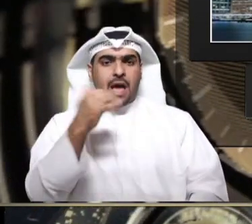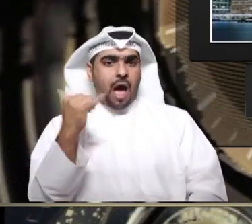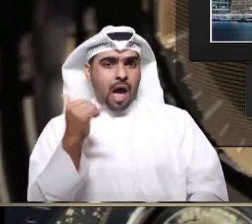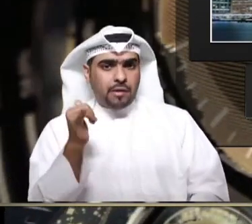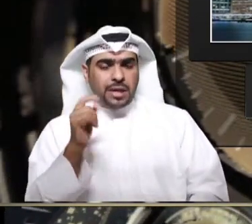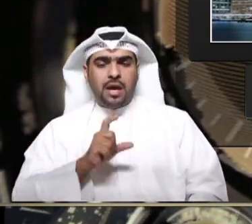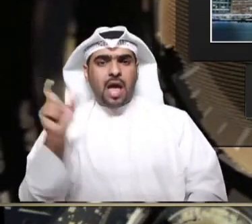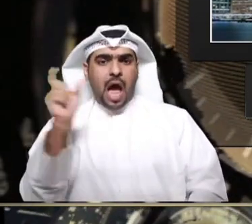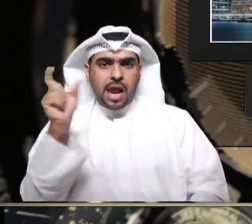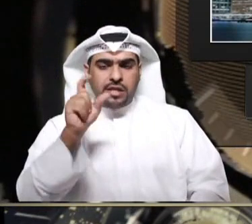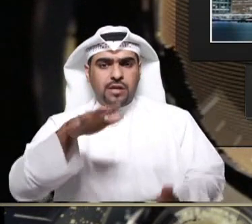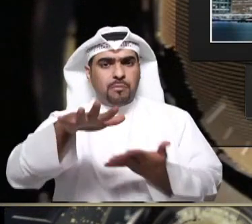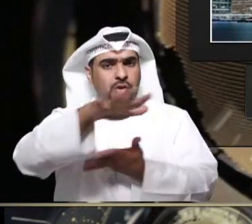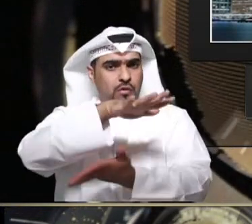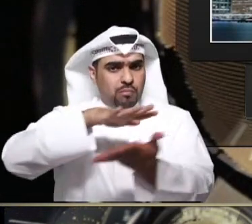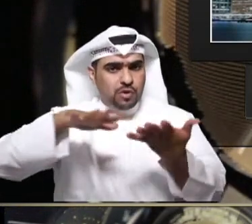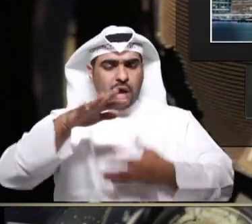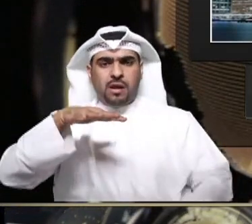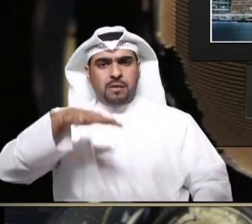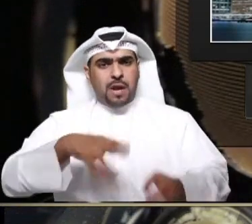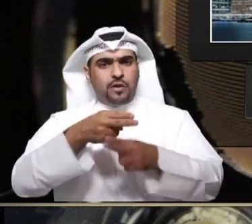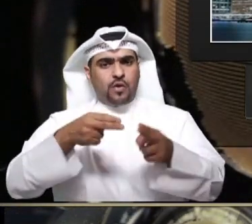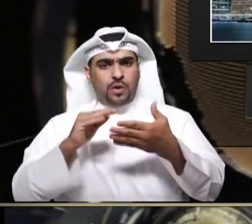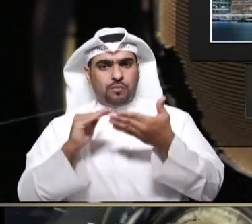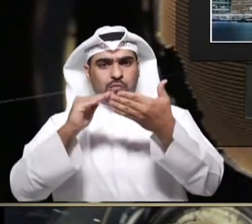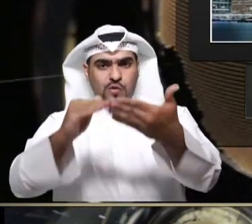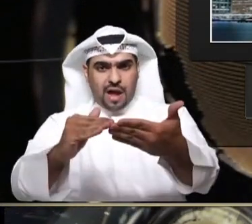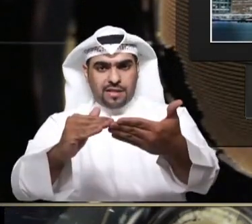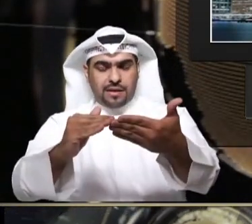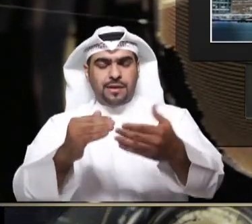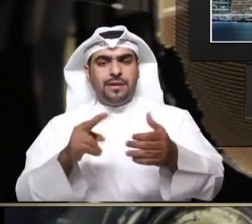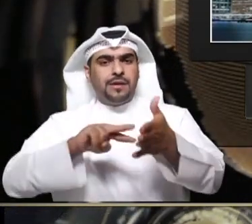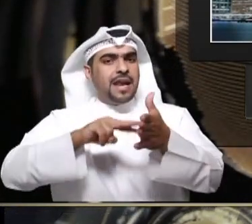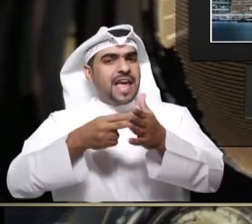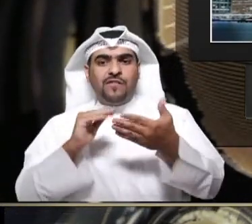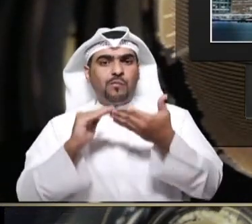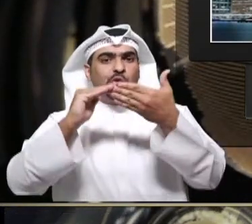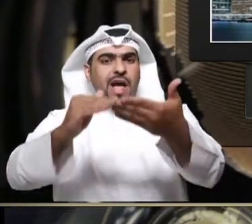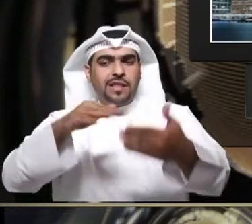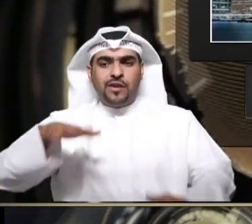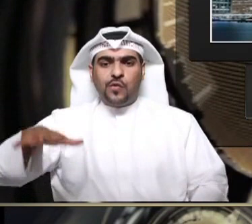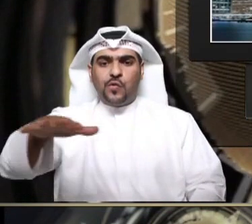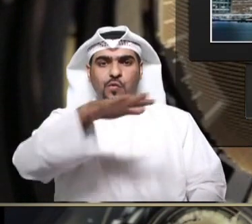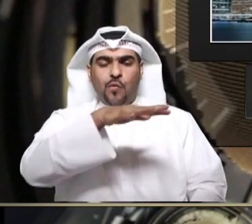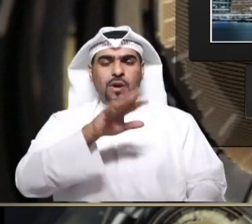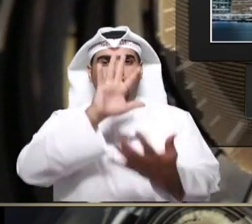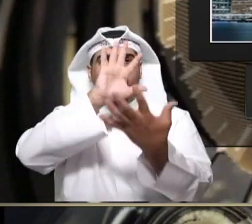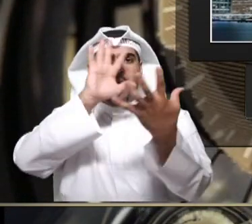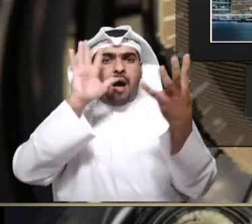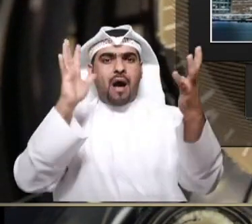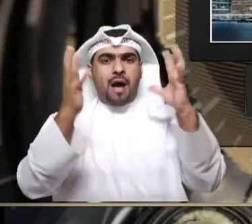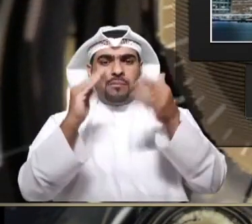القضايا التي تهتم بالجانب الإنساني وتقديم المساعدات الإنسانية لجميع المنكوبين في مختلف دول